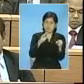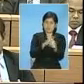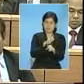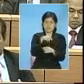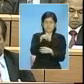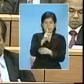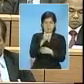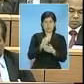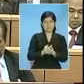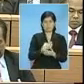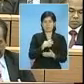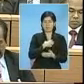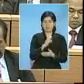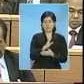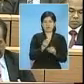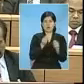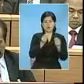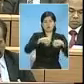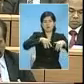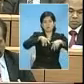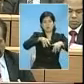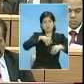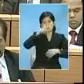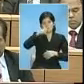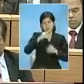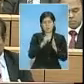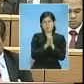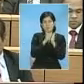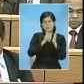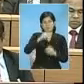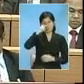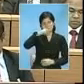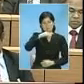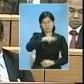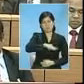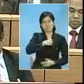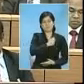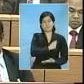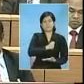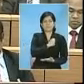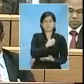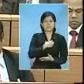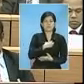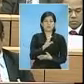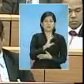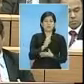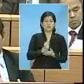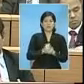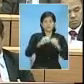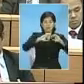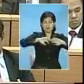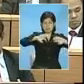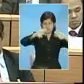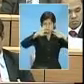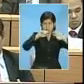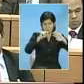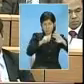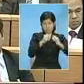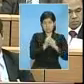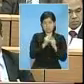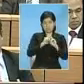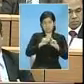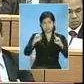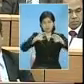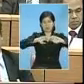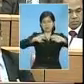และอย่าให้คนไทยผิดหวังอย่าให้มีการรั่วไหลไปขาดและขอบอกนะครับว่ารัฐบาชุดนี้ไม่เหมือนรัฐบาลชุดก่อนหน้า